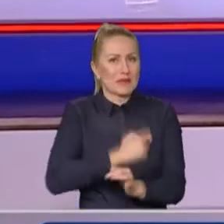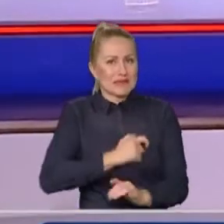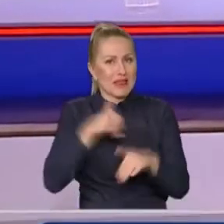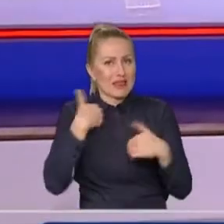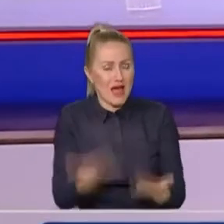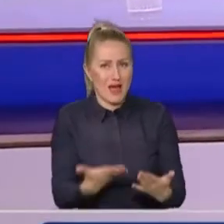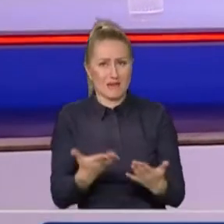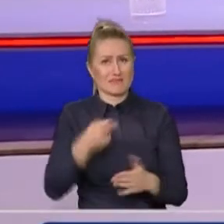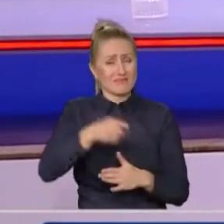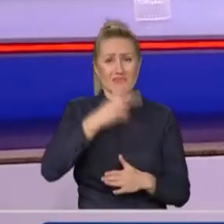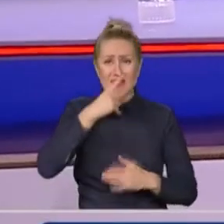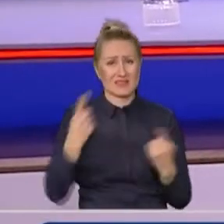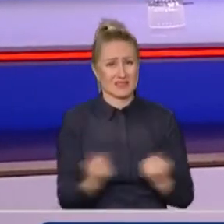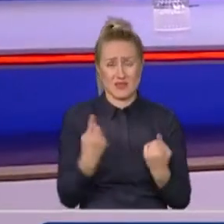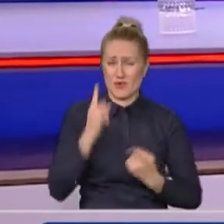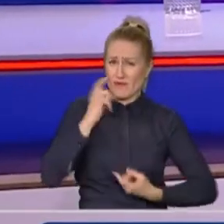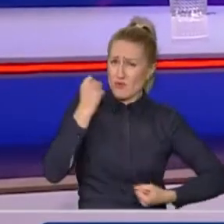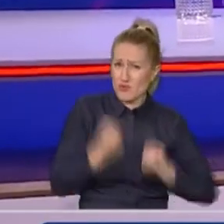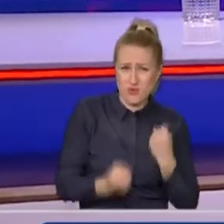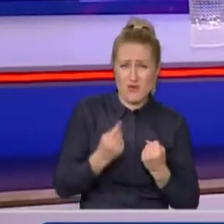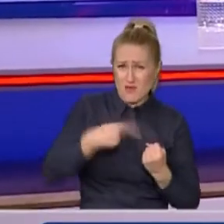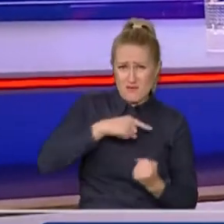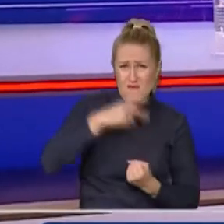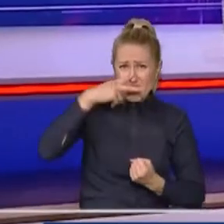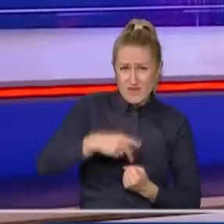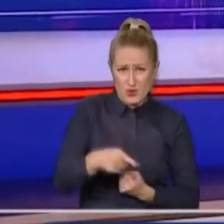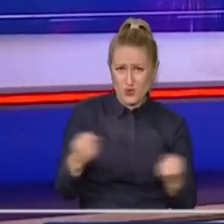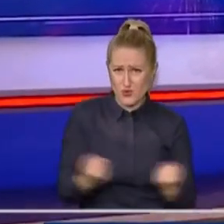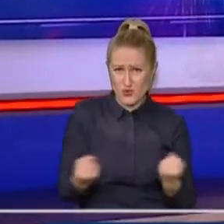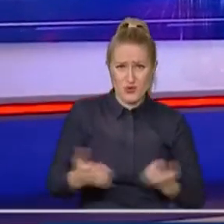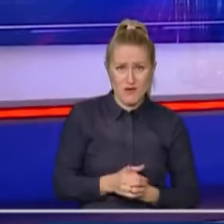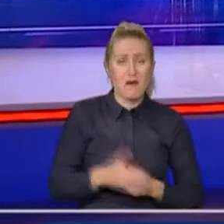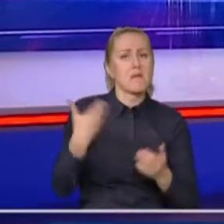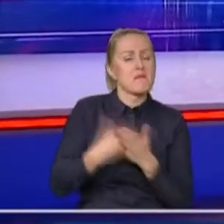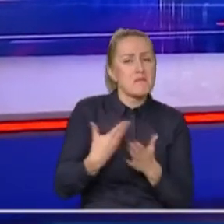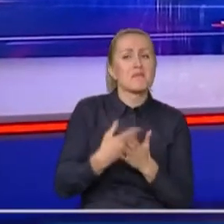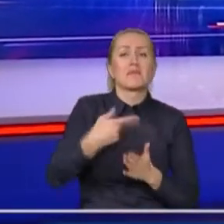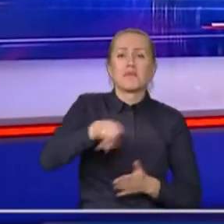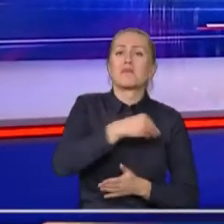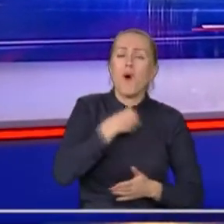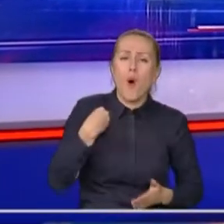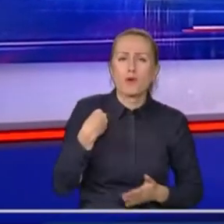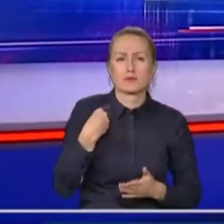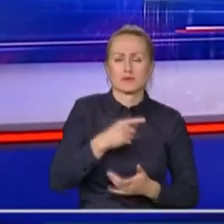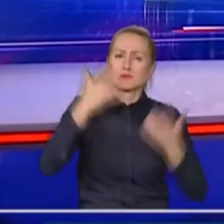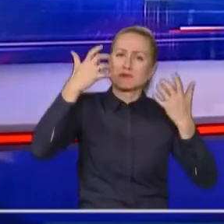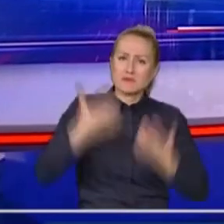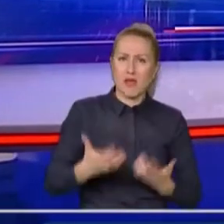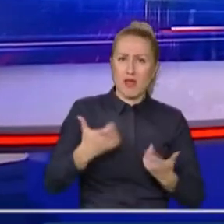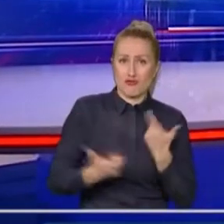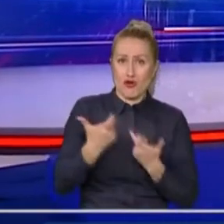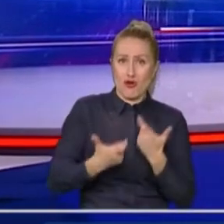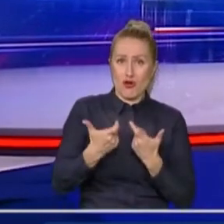Ta sytuacja jest trudna, co do tego nie mamy żadnych wątpliwości, dlatego między innymi Polska usiłowała